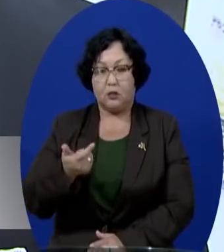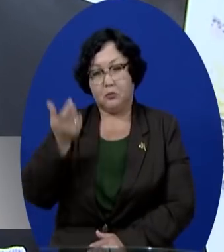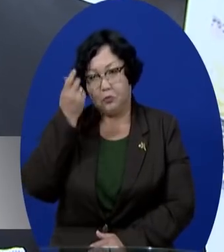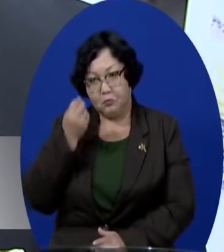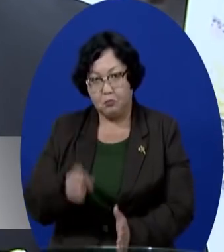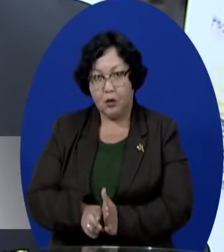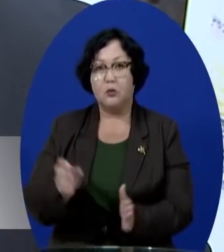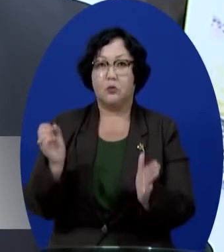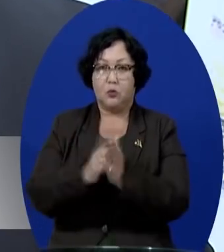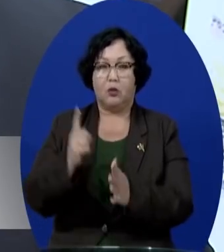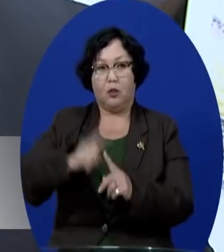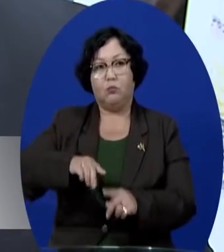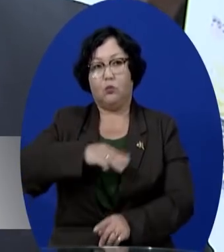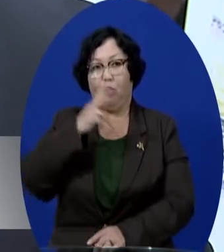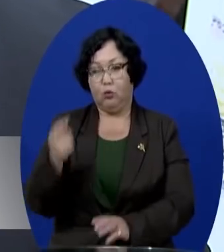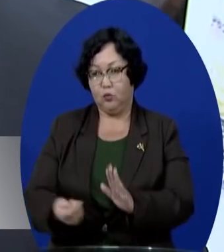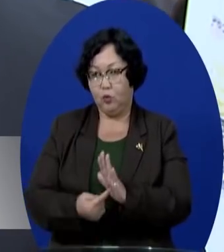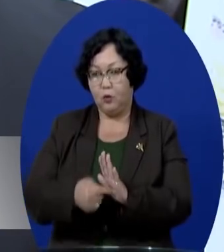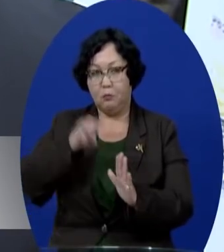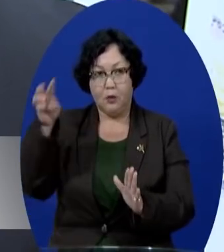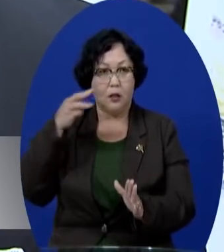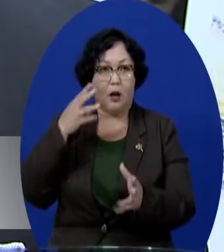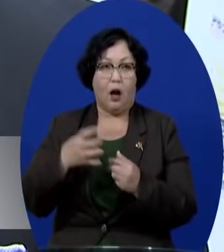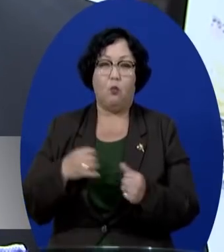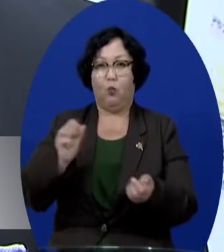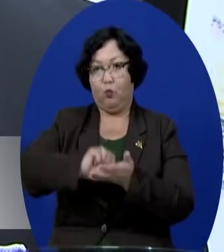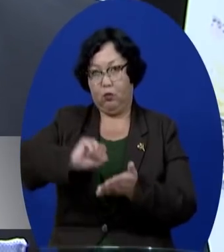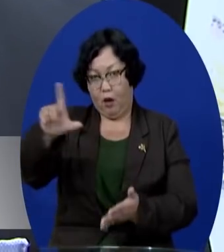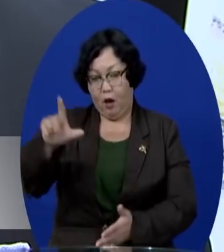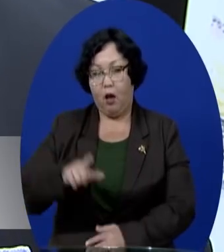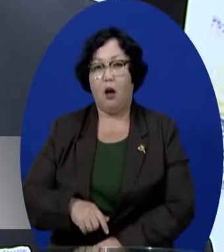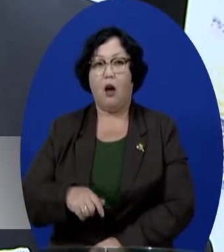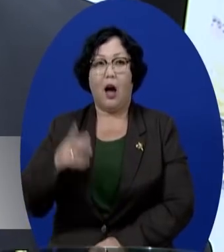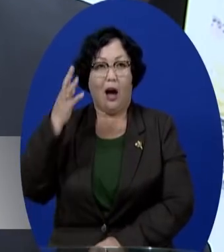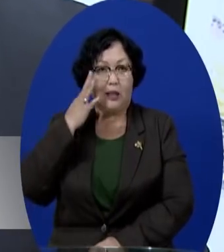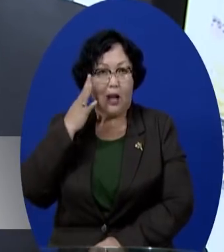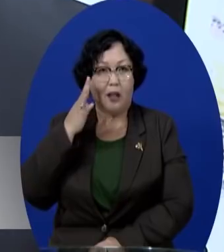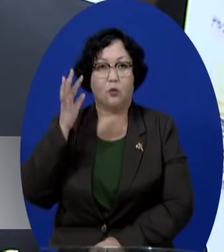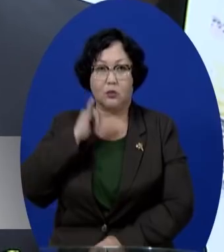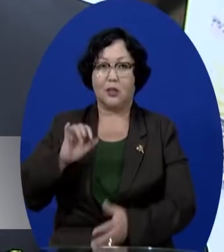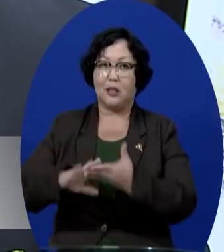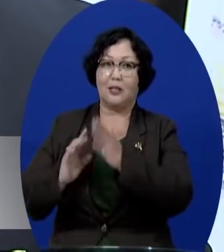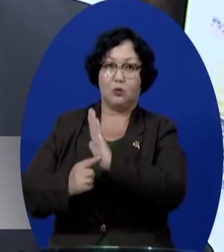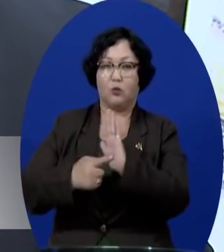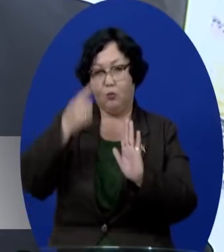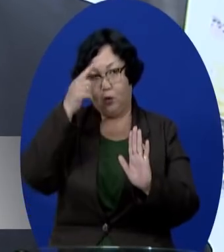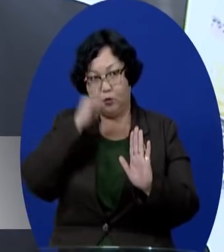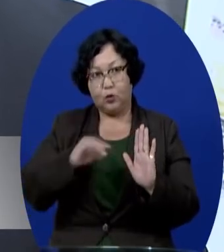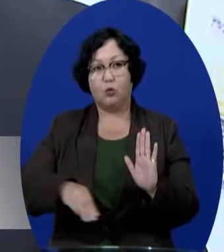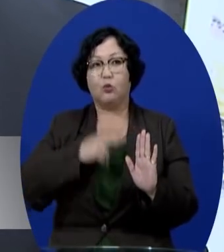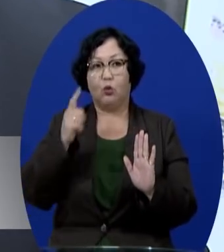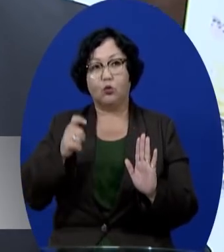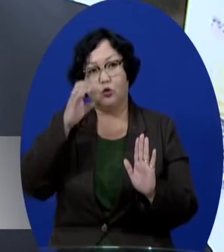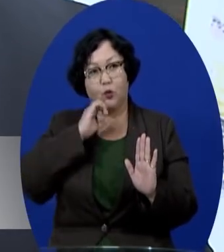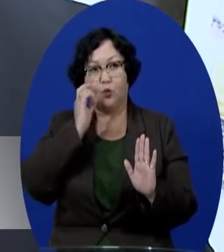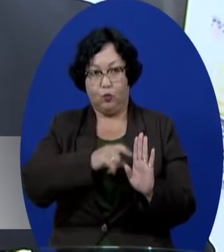А түүхийн сурулж гэдэг үгнээс үнцэнтэй. А мөн гадаад сурчилгаа Монголын түүхийг